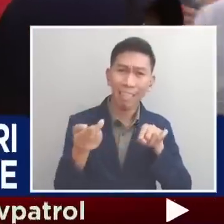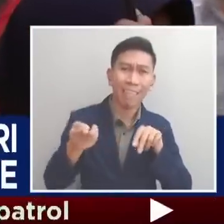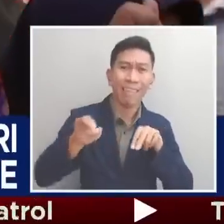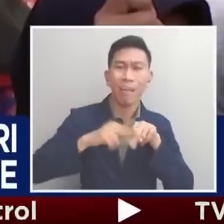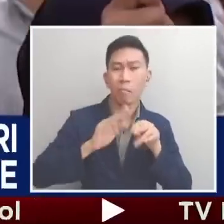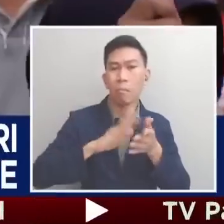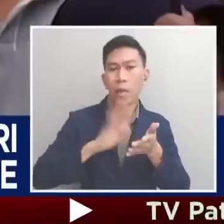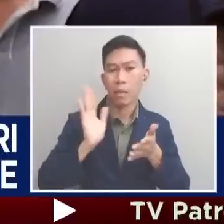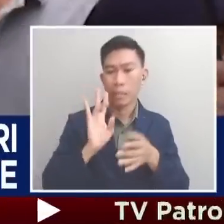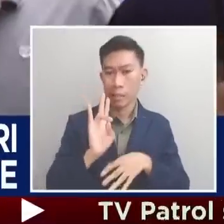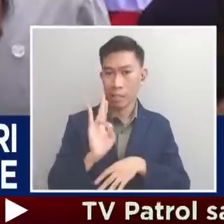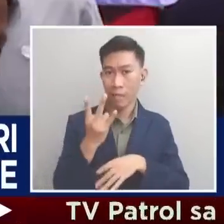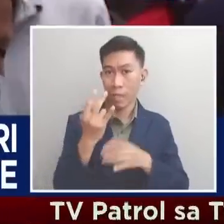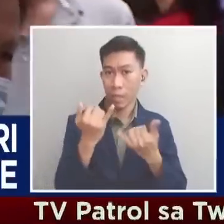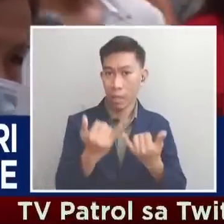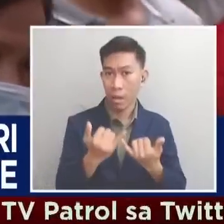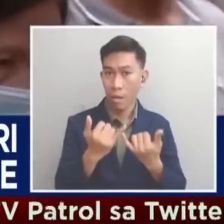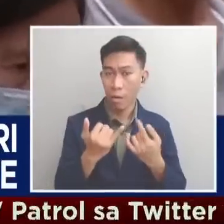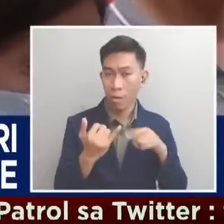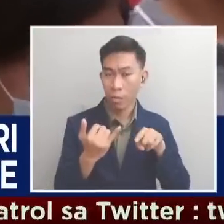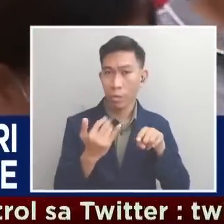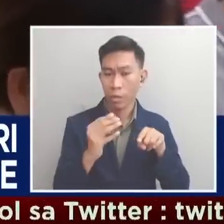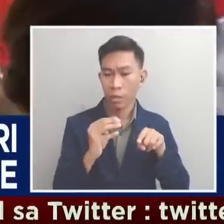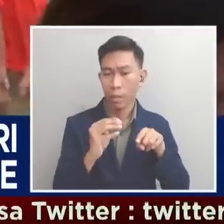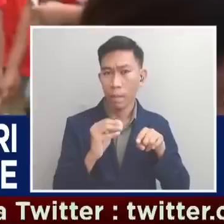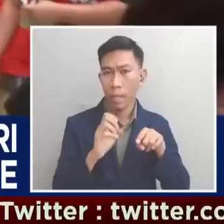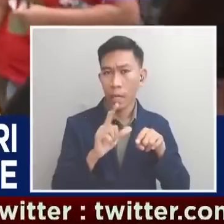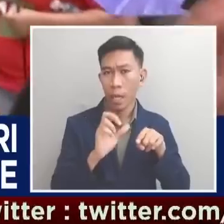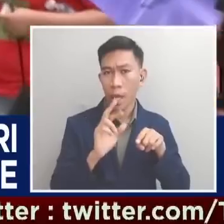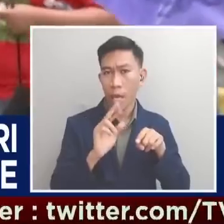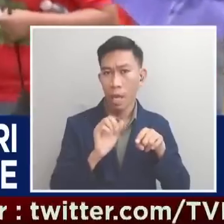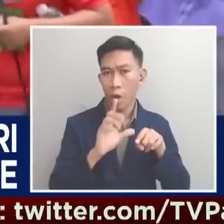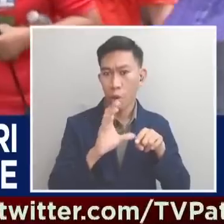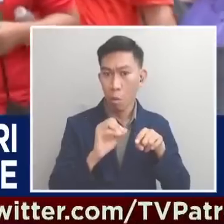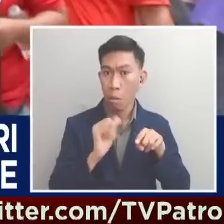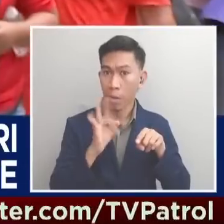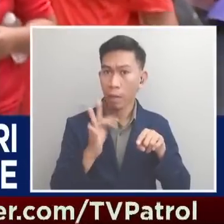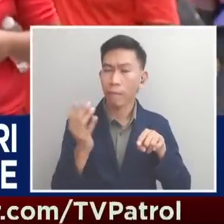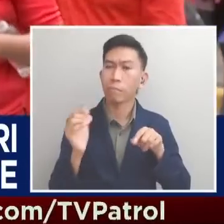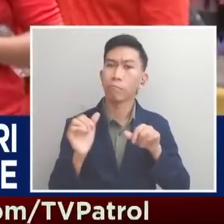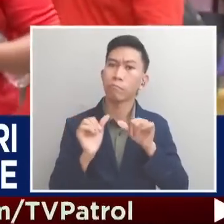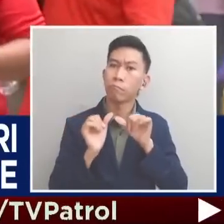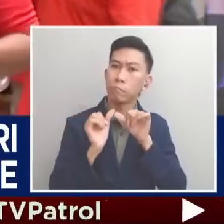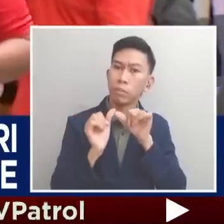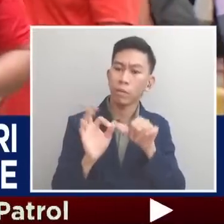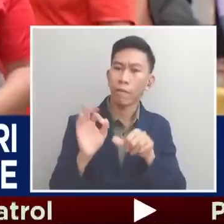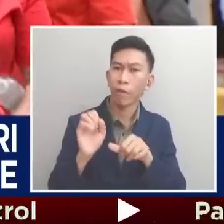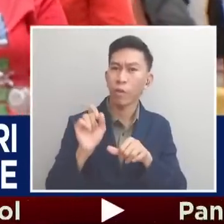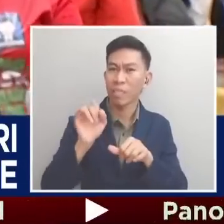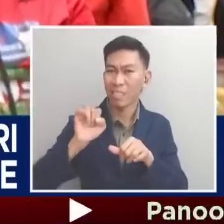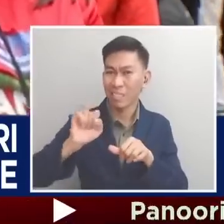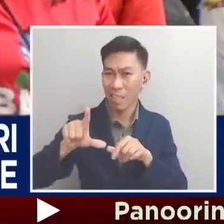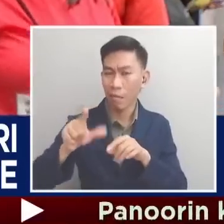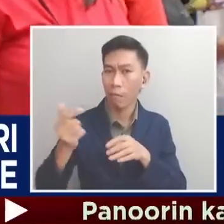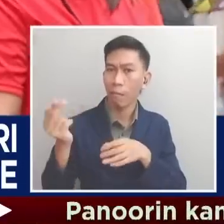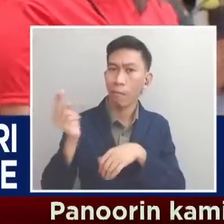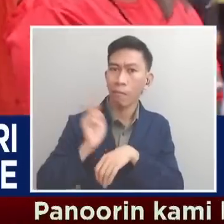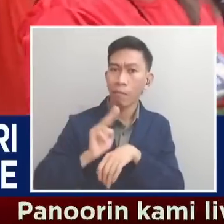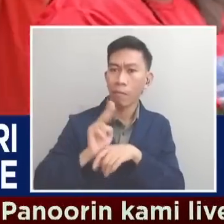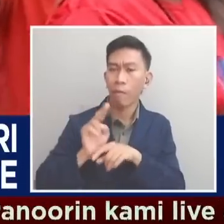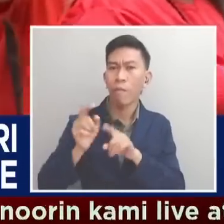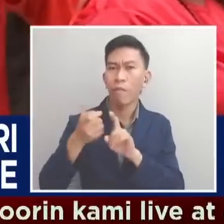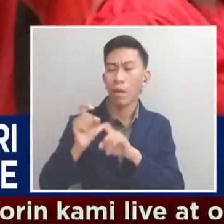rate na ngayon naglalaro dito sa Meralco Franchise area, pag natuloy itong mga fossil gas projects, mula kay San Miguel